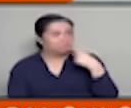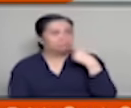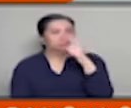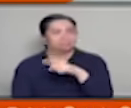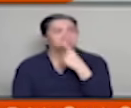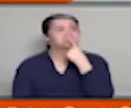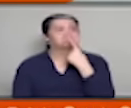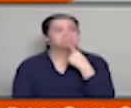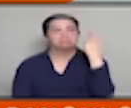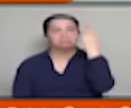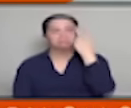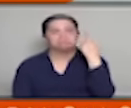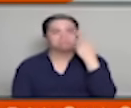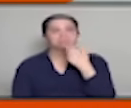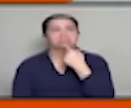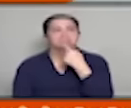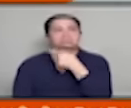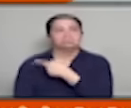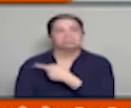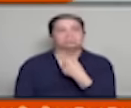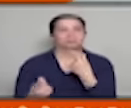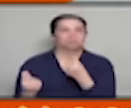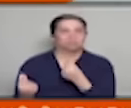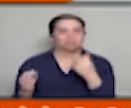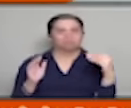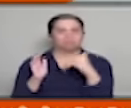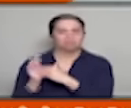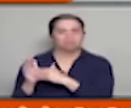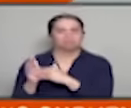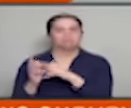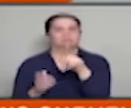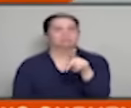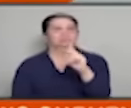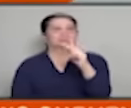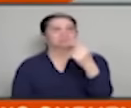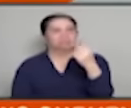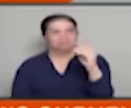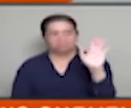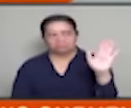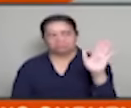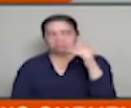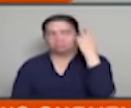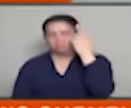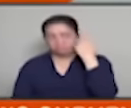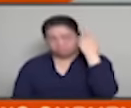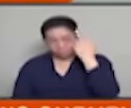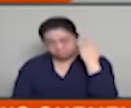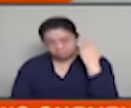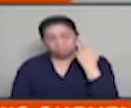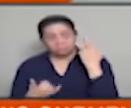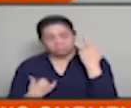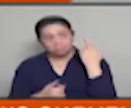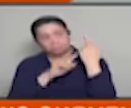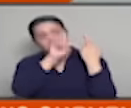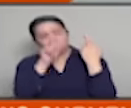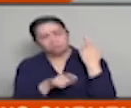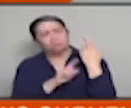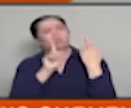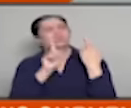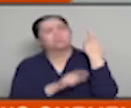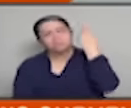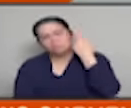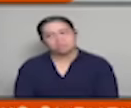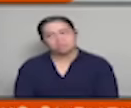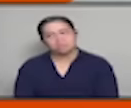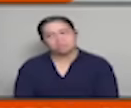niya ng reason na lumusob si kagawad for a reason. Now, tinatanong ko ngayon sa inyo, ano po yung